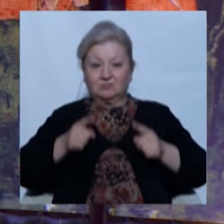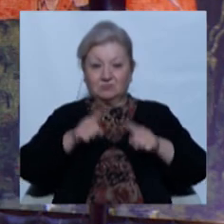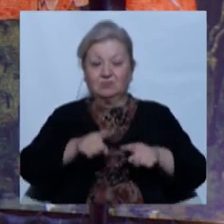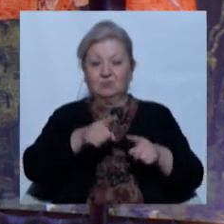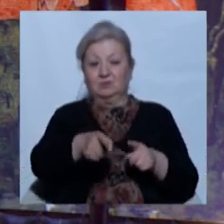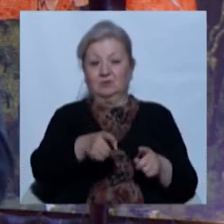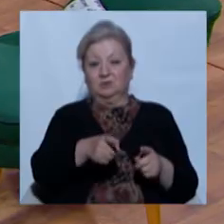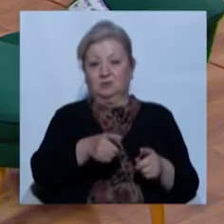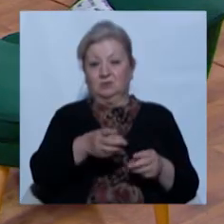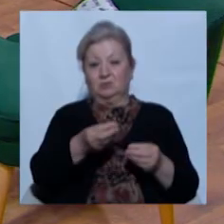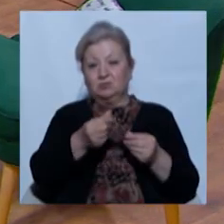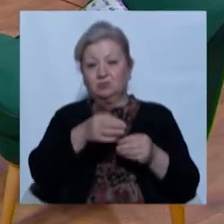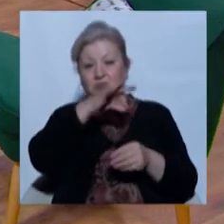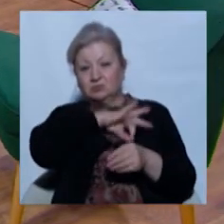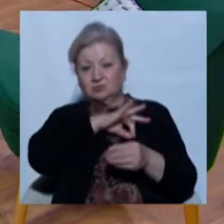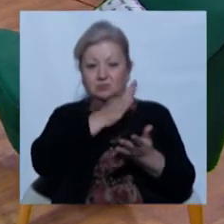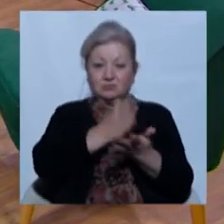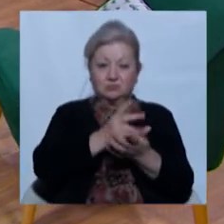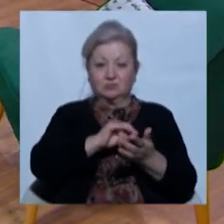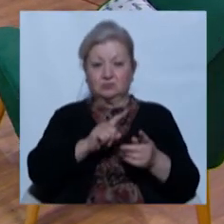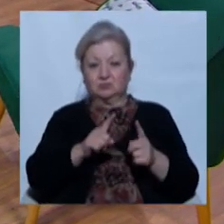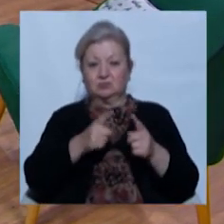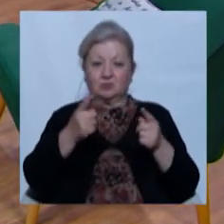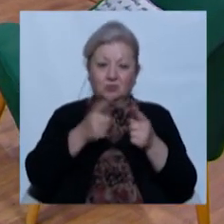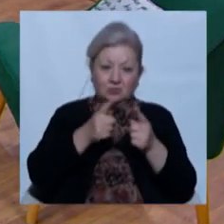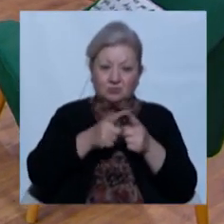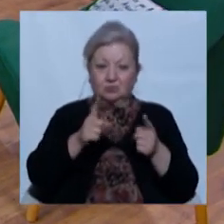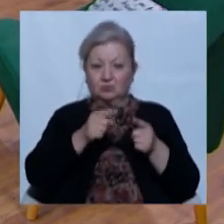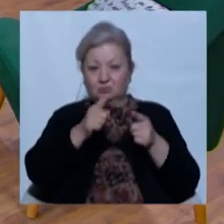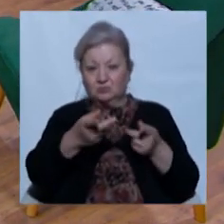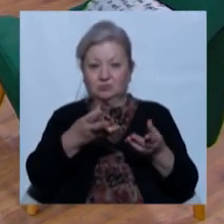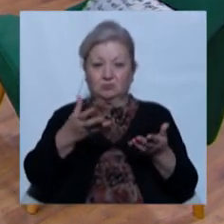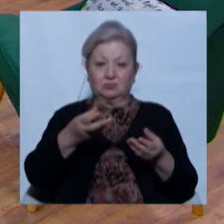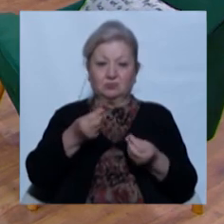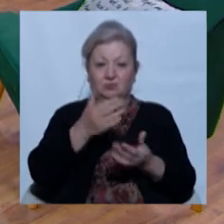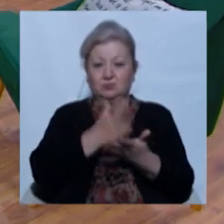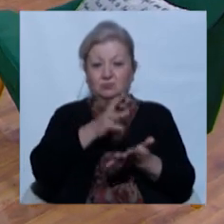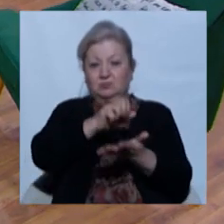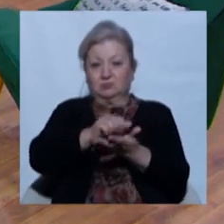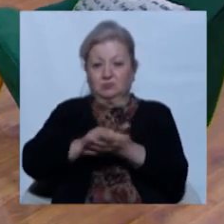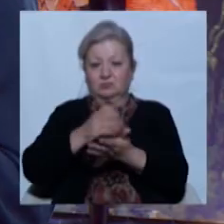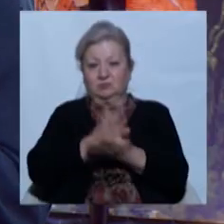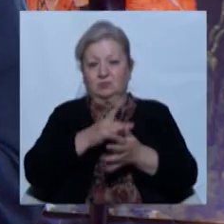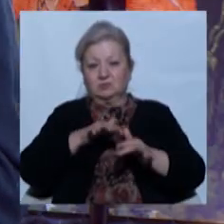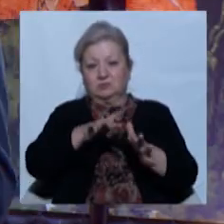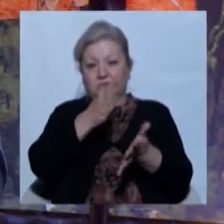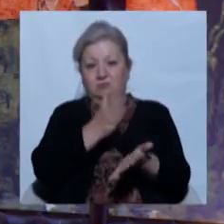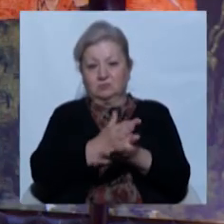გამოიმუშავონ თავისი, ანუ საფული და რაღაცნაირად დაკავდნენ და დასაქმდნენ,